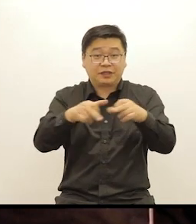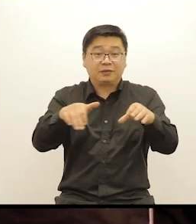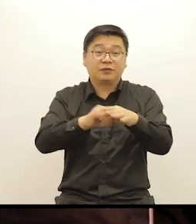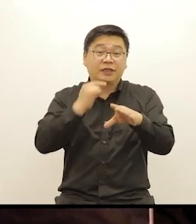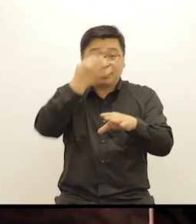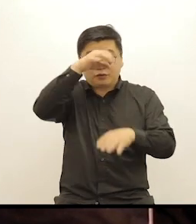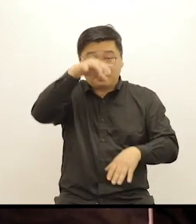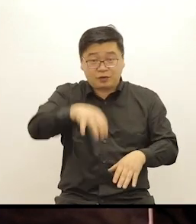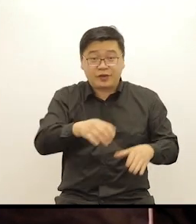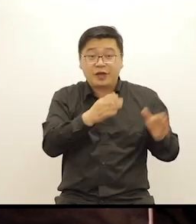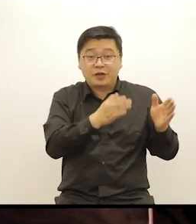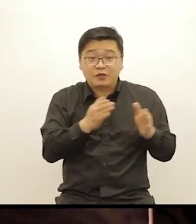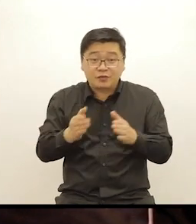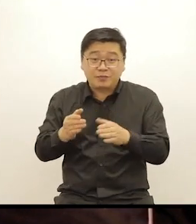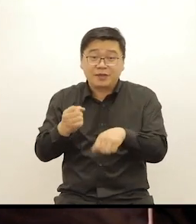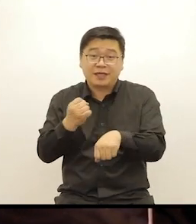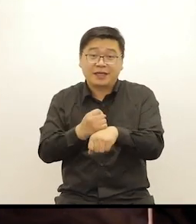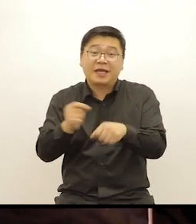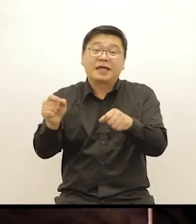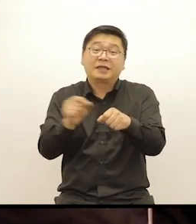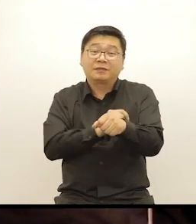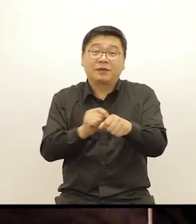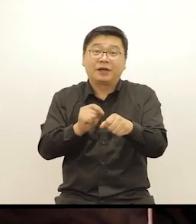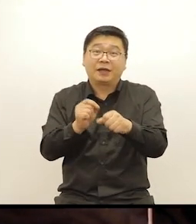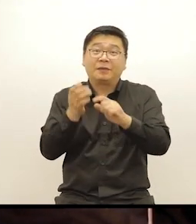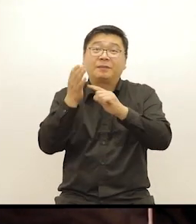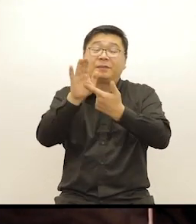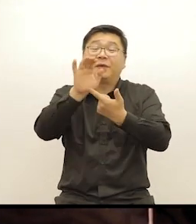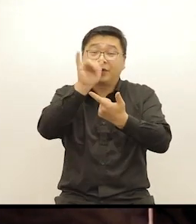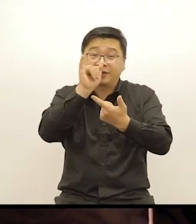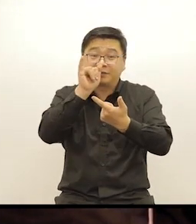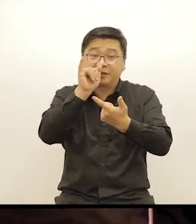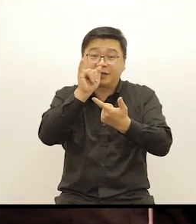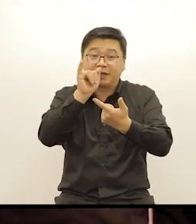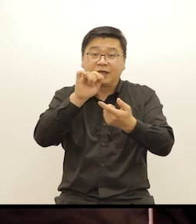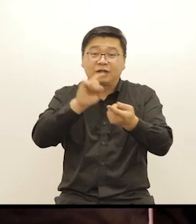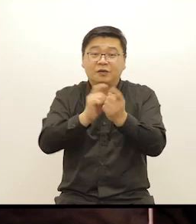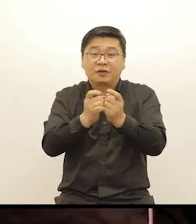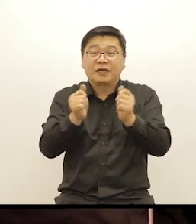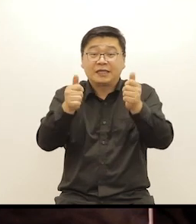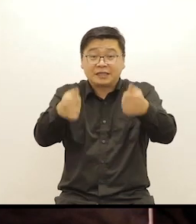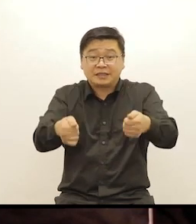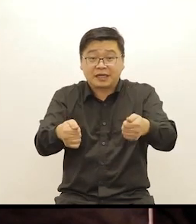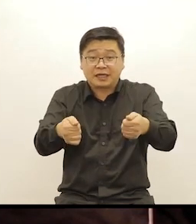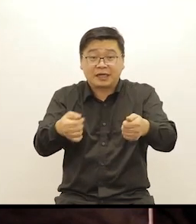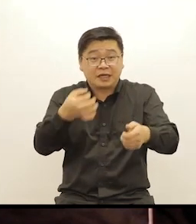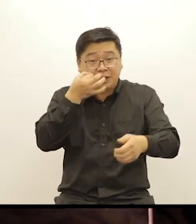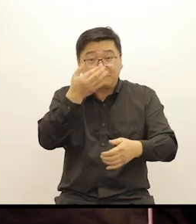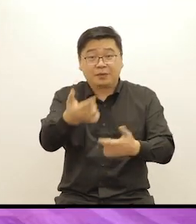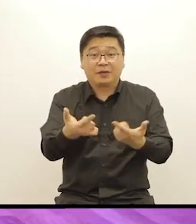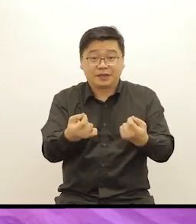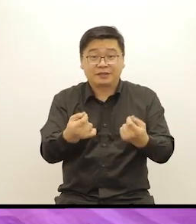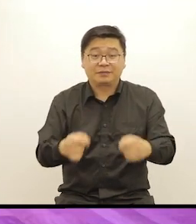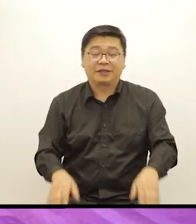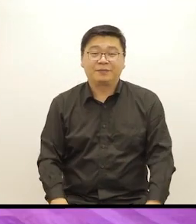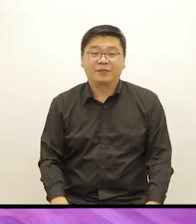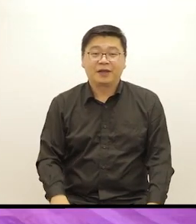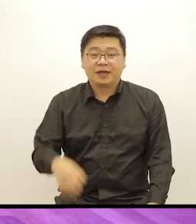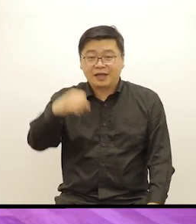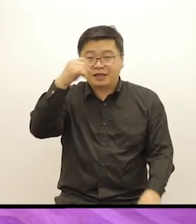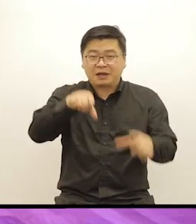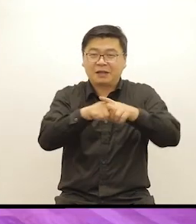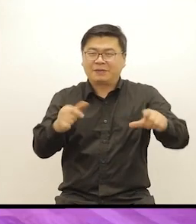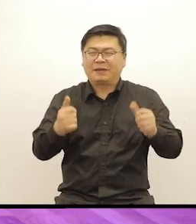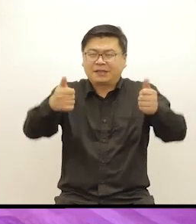한국장애문화예술원이 준비한 좀 특별한 무대가 있습니다. 인사를 한번 해볼까 하는데요, 두 분께서. 예. 근데 그냥